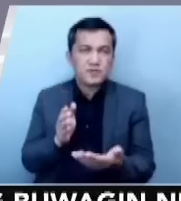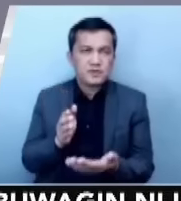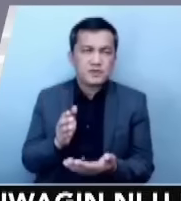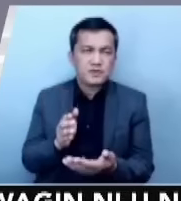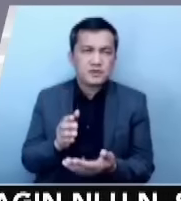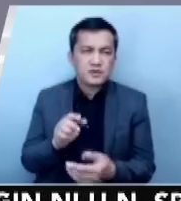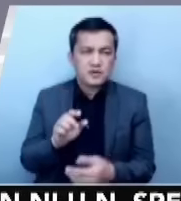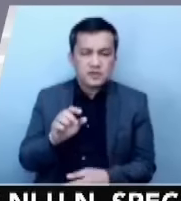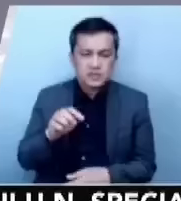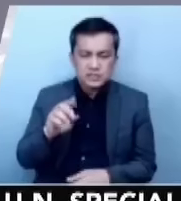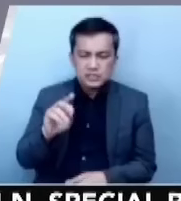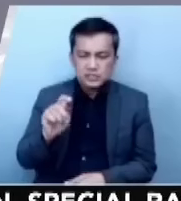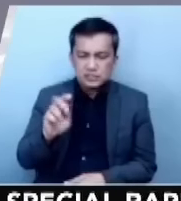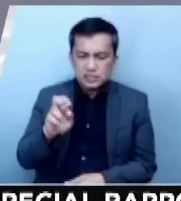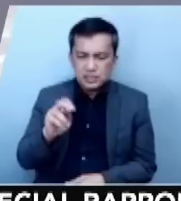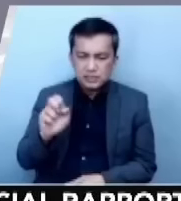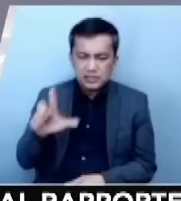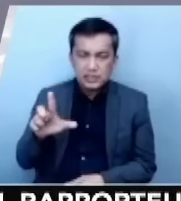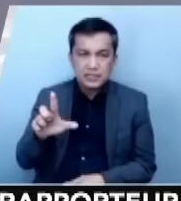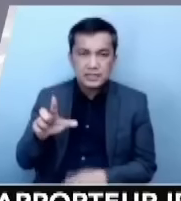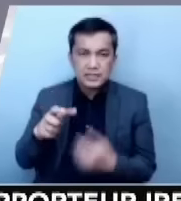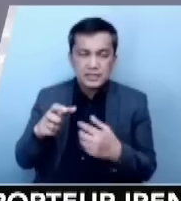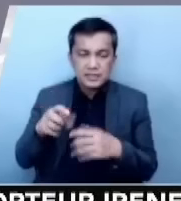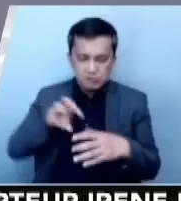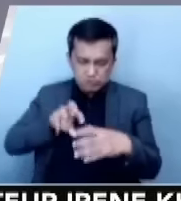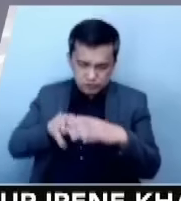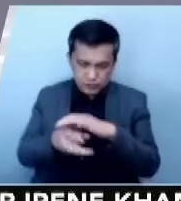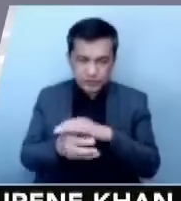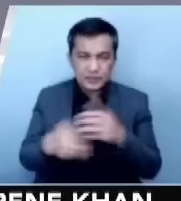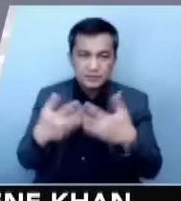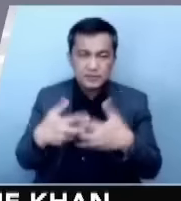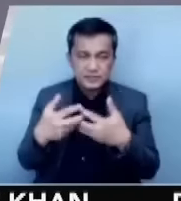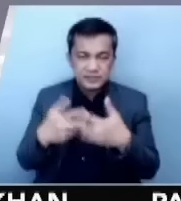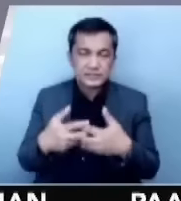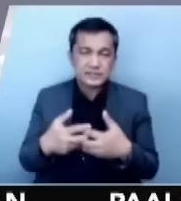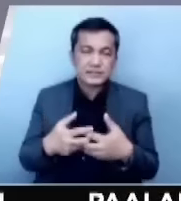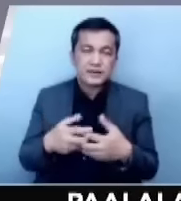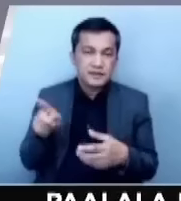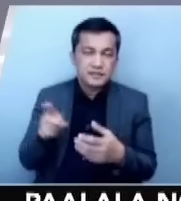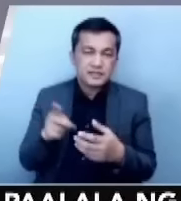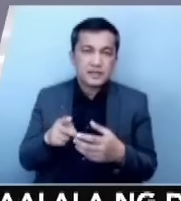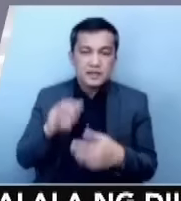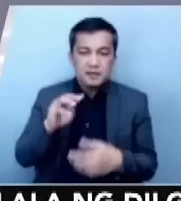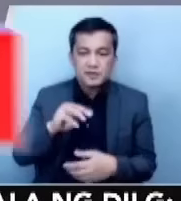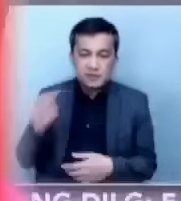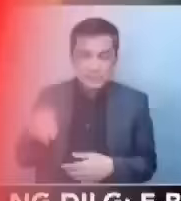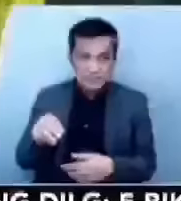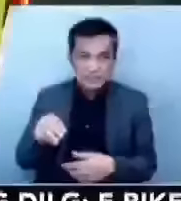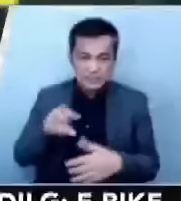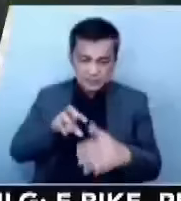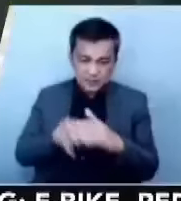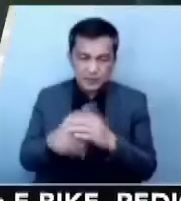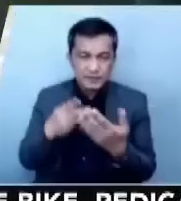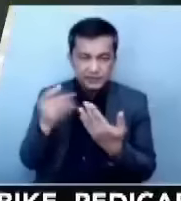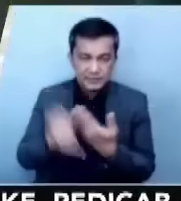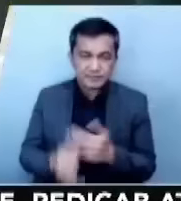machine para sa Metro Manila Subway Project. Nakatutok live si Rafi Tima. Rafi?